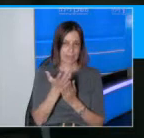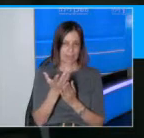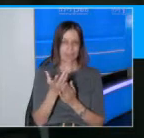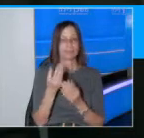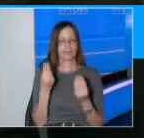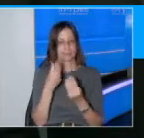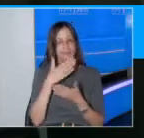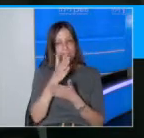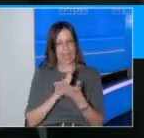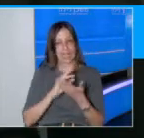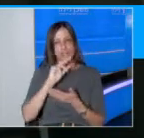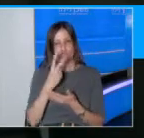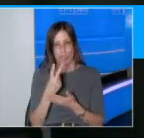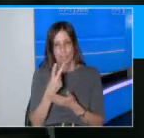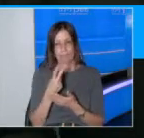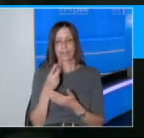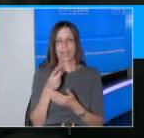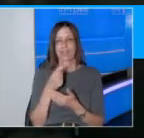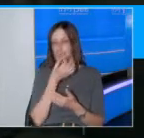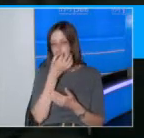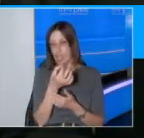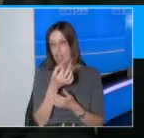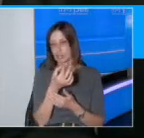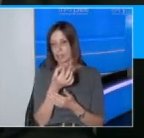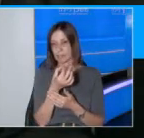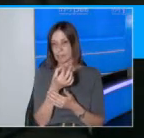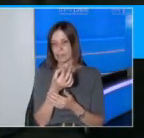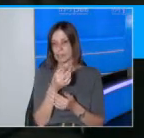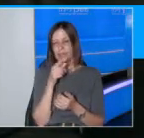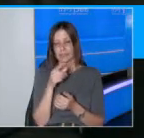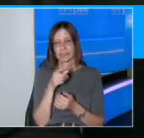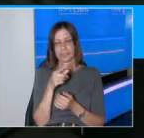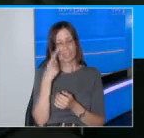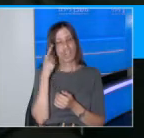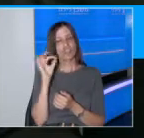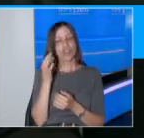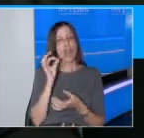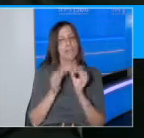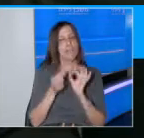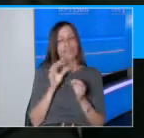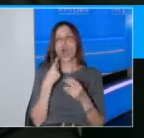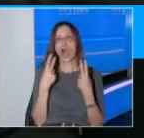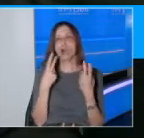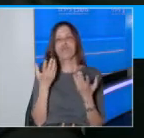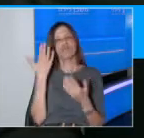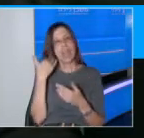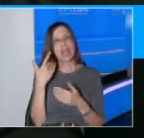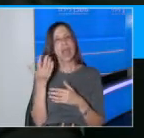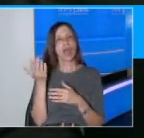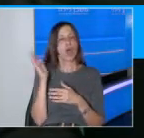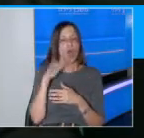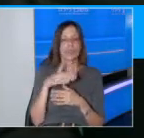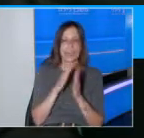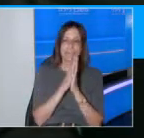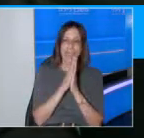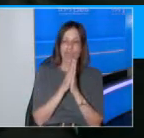אז בואו נחלק את זה לשניים, אוקיי? כי בעצם השאלה היא, כן, וזה די הגישה של הפרקליטות, שזה לא משנה שהיו עוד